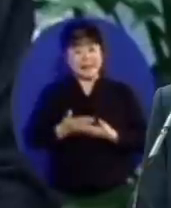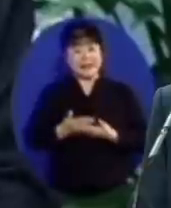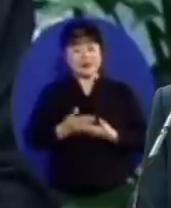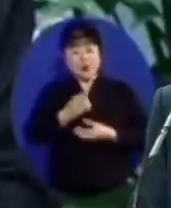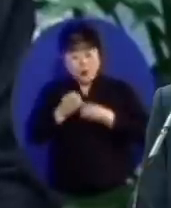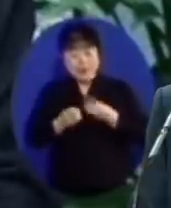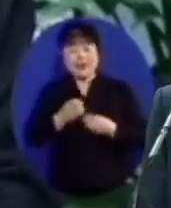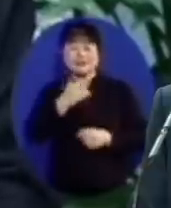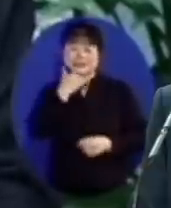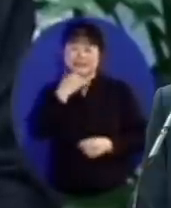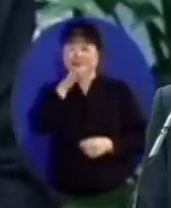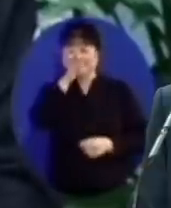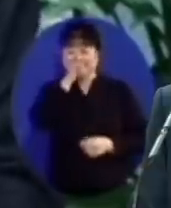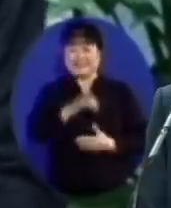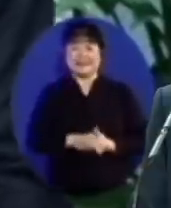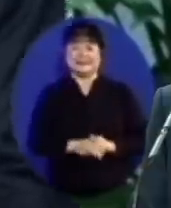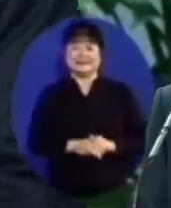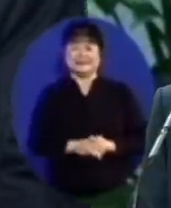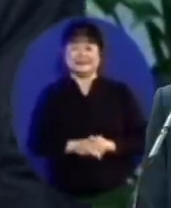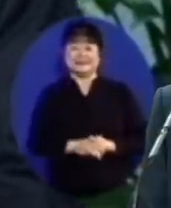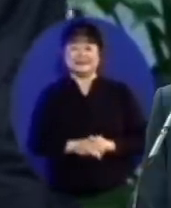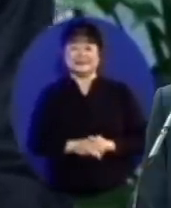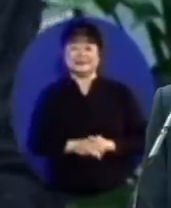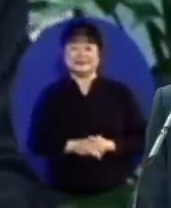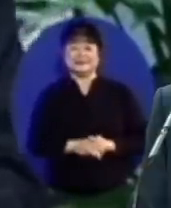회개하기를 기다리신 것입니다.